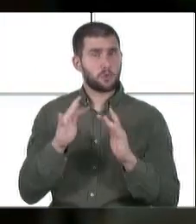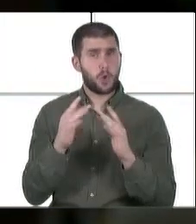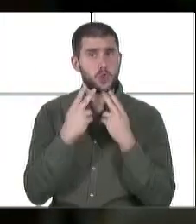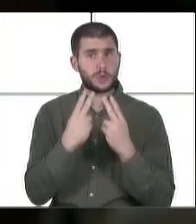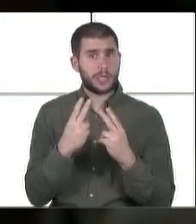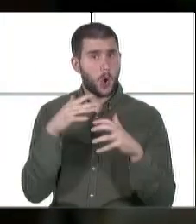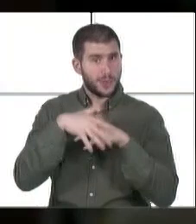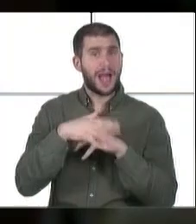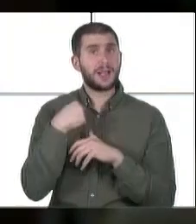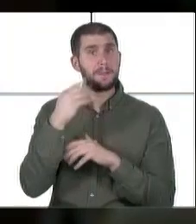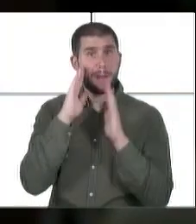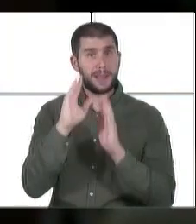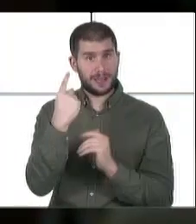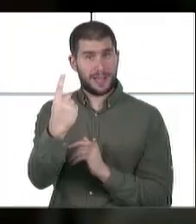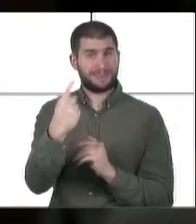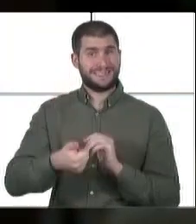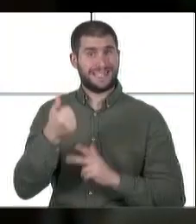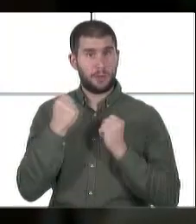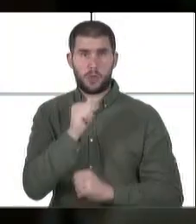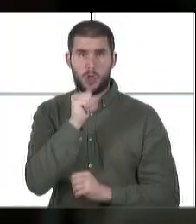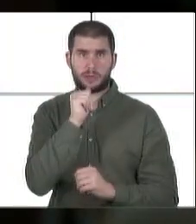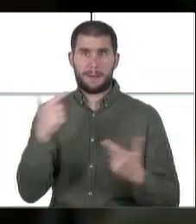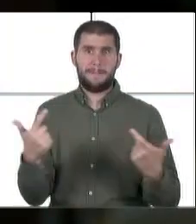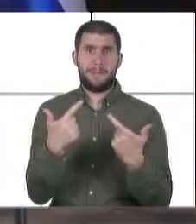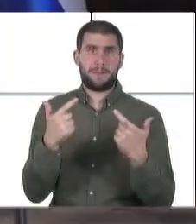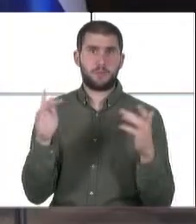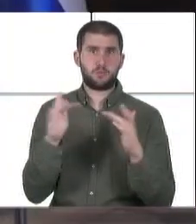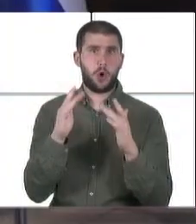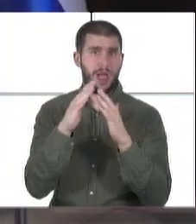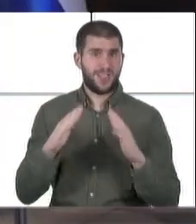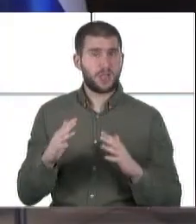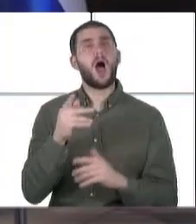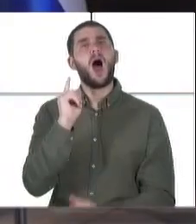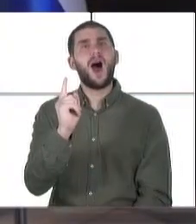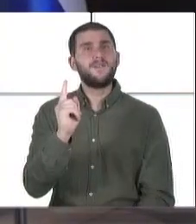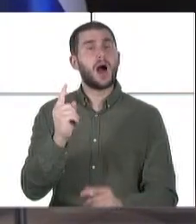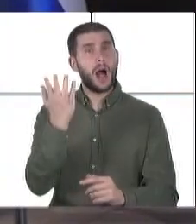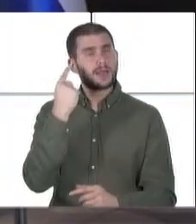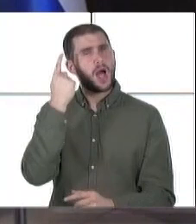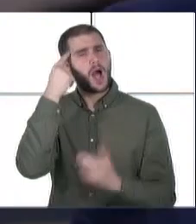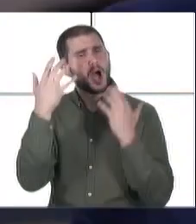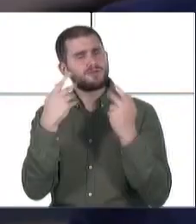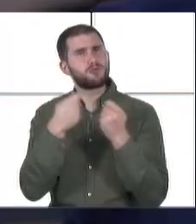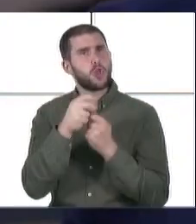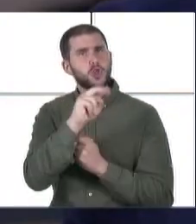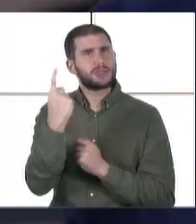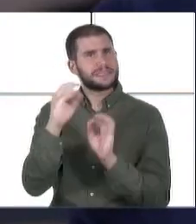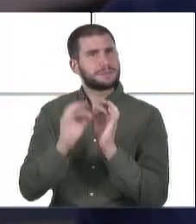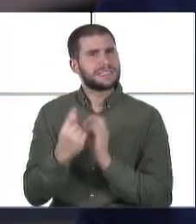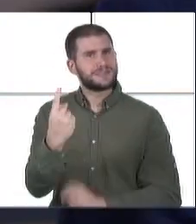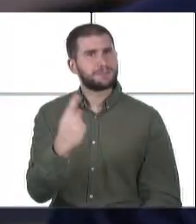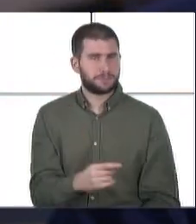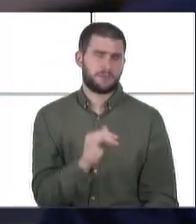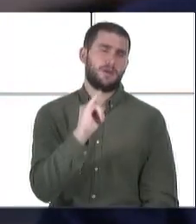הרצויות. אני מניחה שגם אתה כשר ביטחון לא מעוניין במלחמה מול לבנון. אבל בכלל הייתה חשיבה סביב הנושא הספציפי הזה?